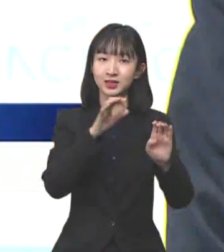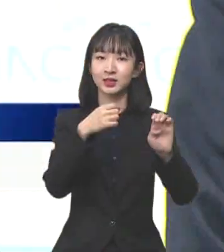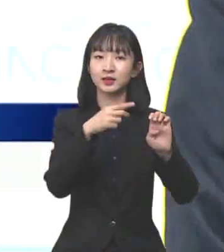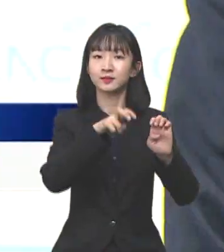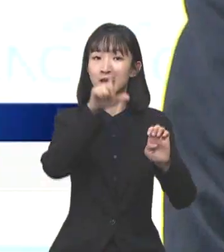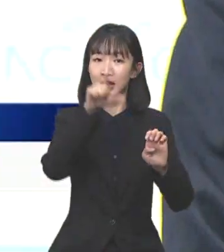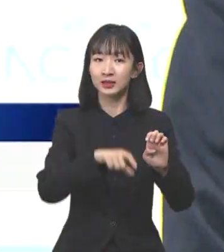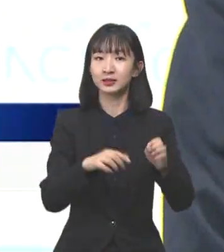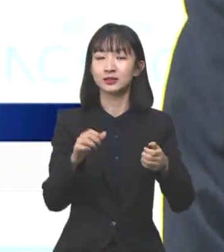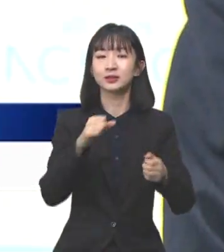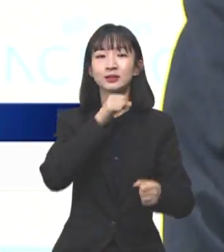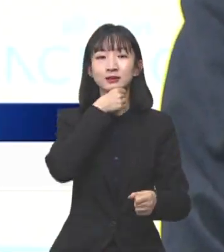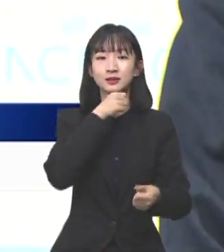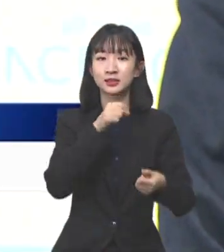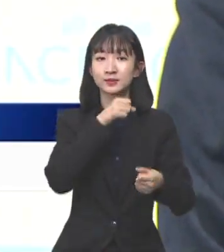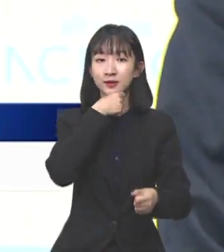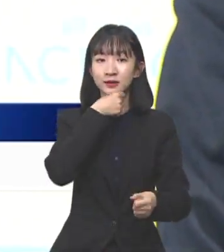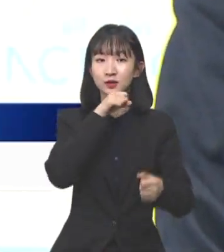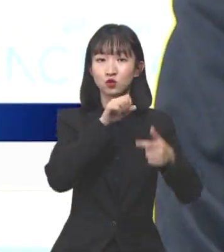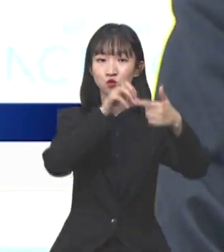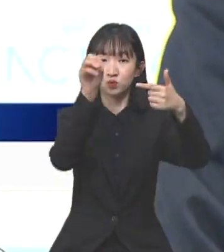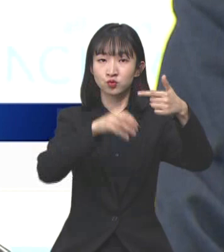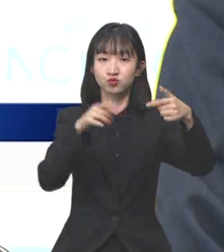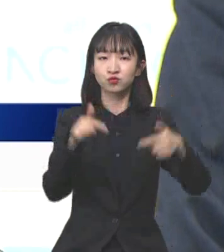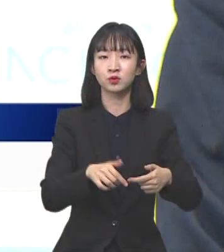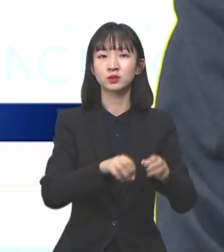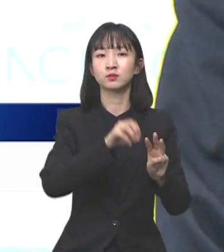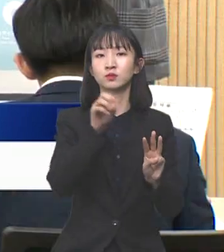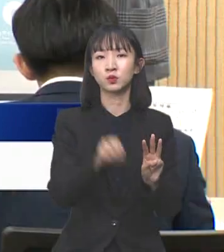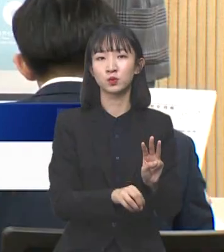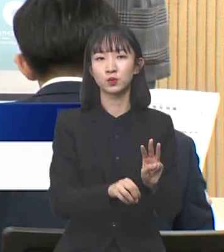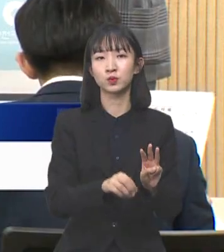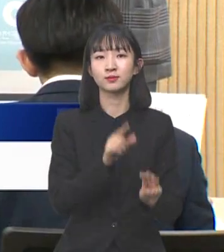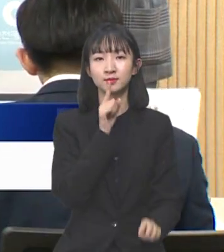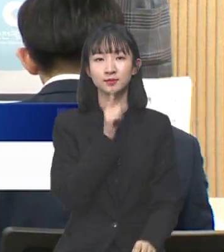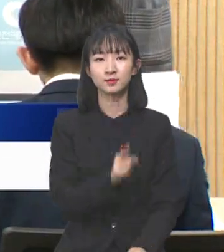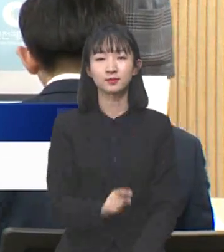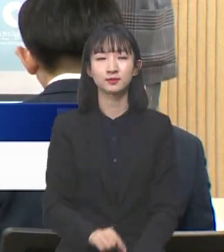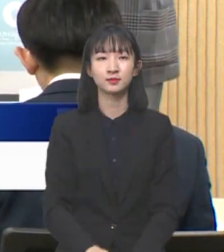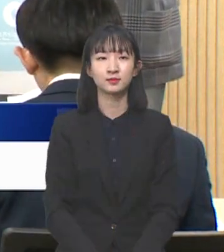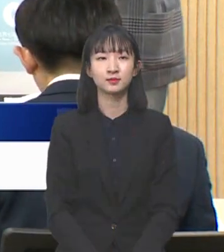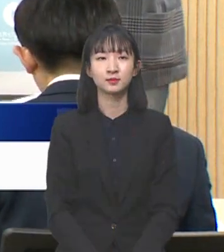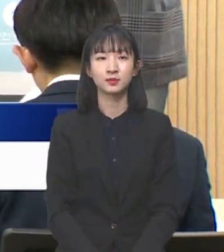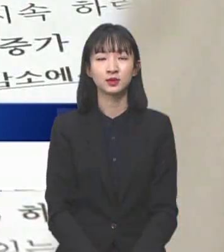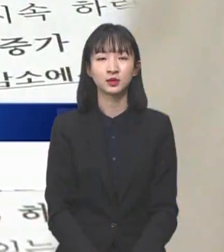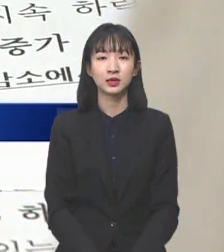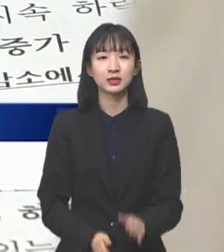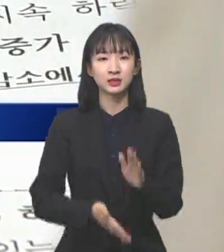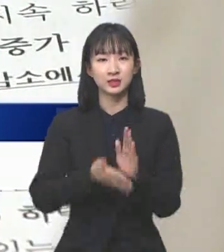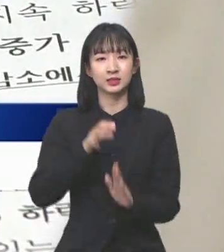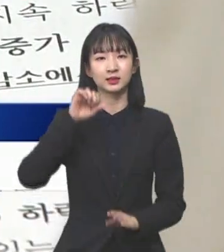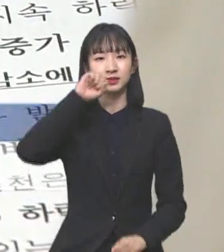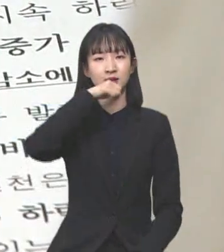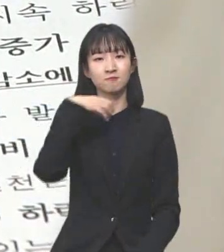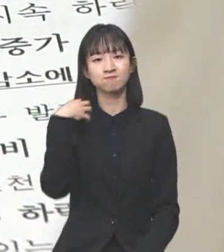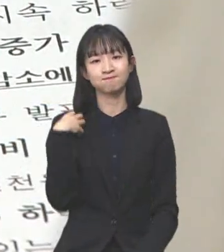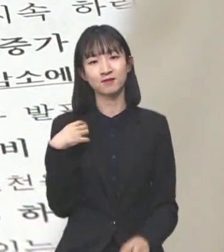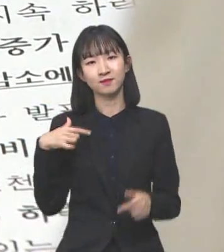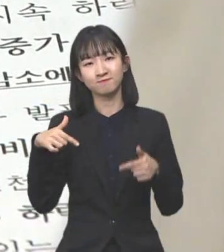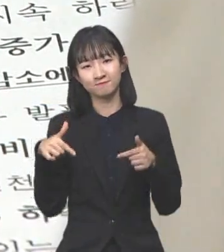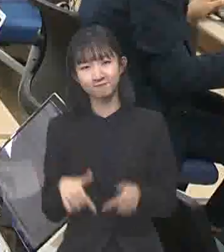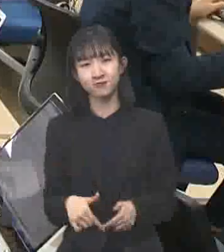카드의 캐쉬백 비율을 현행 6% 에서 3% 로 조정한다 고 밝혔습니다 시 재정 부담을 줄이고